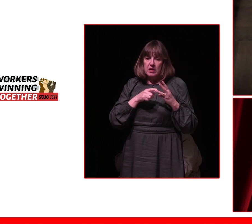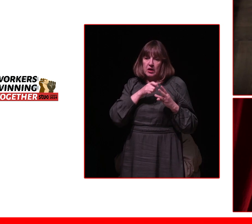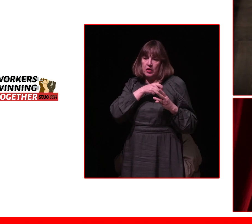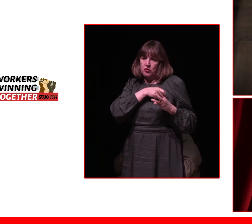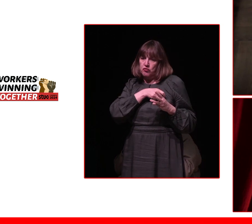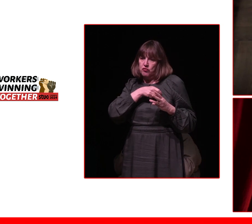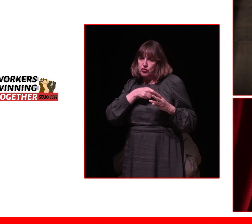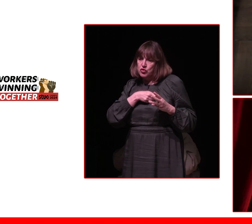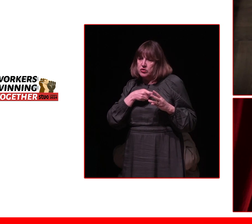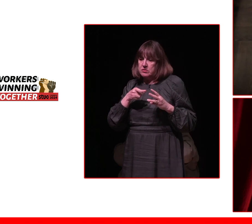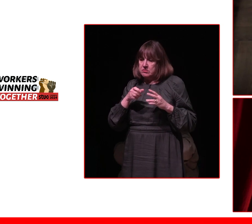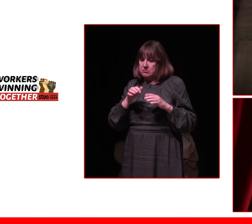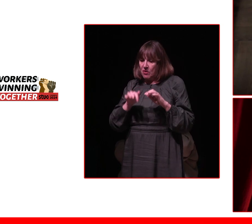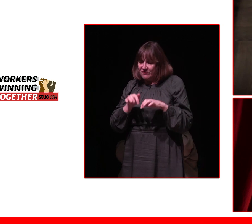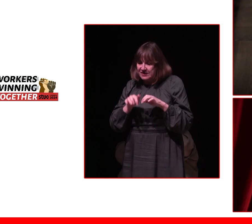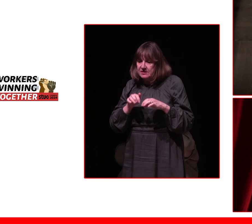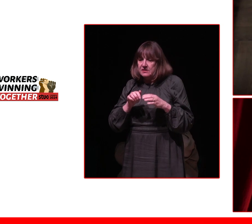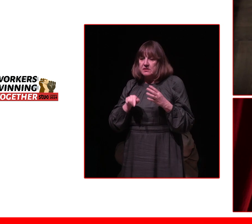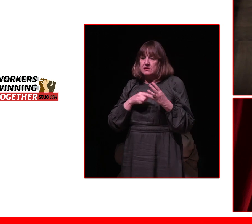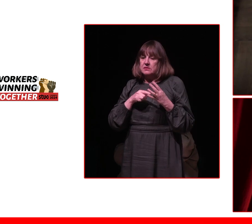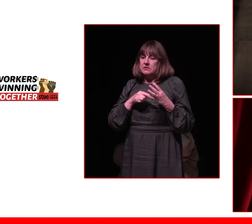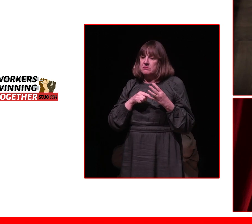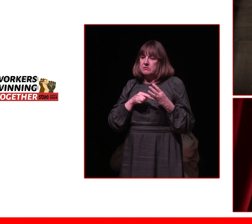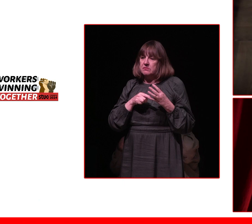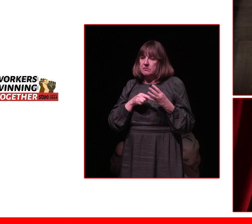union offices,